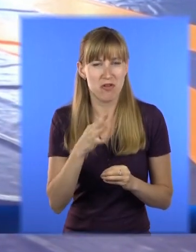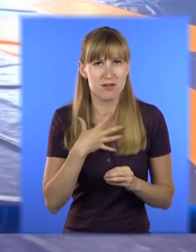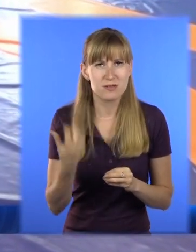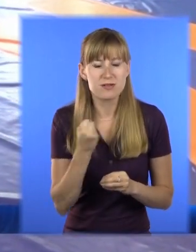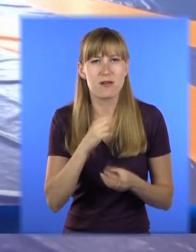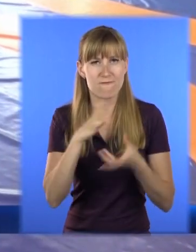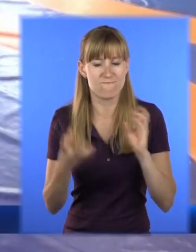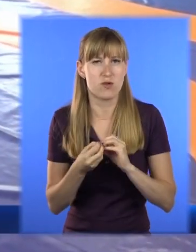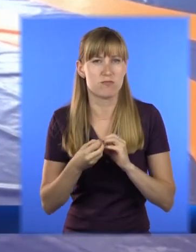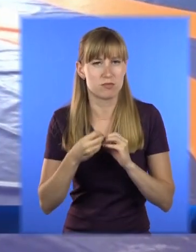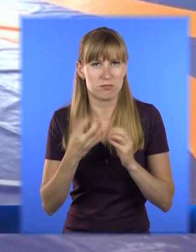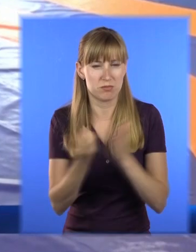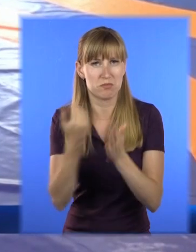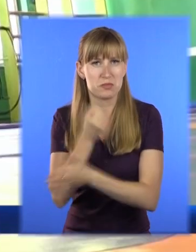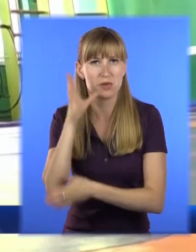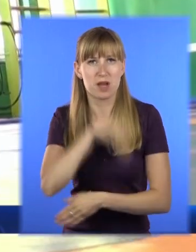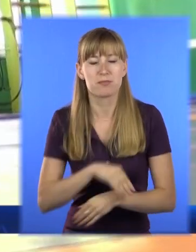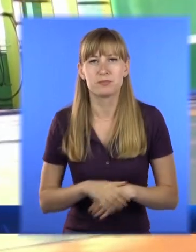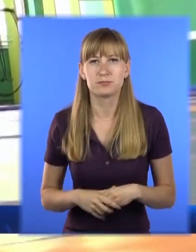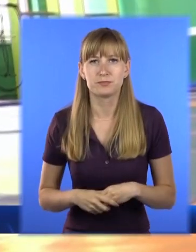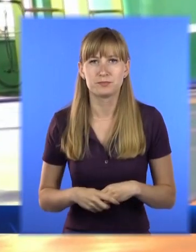такі трюки та підкорювати спортивні вершини.